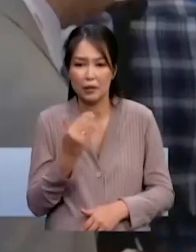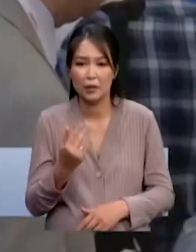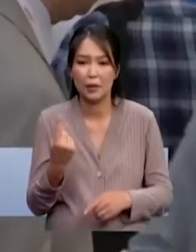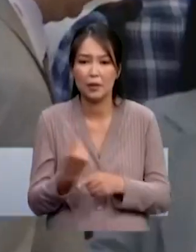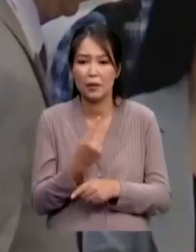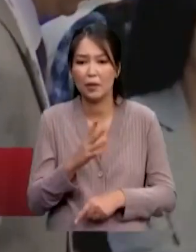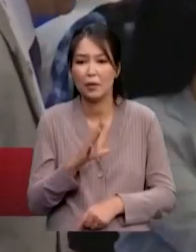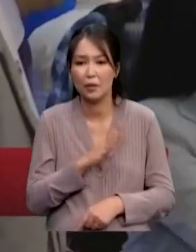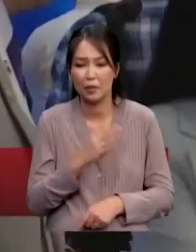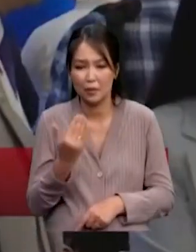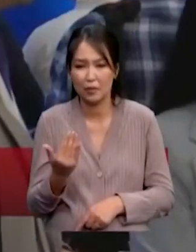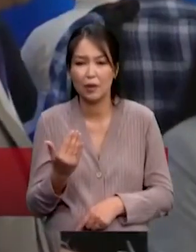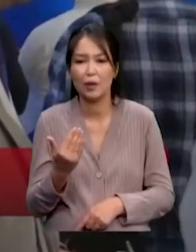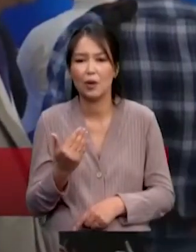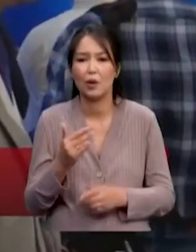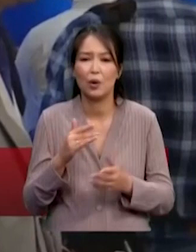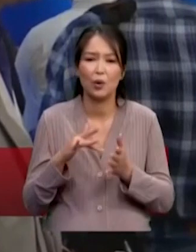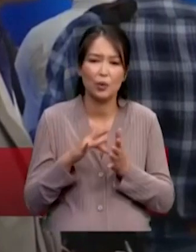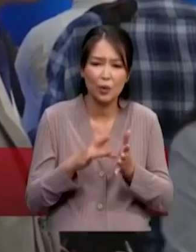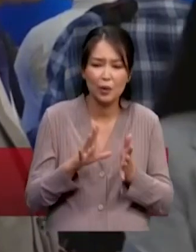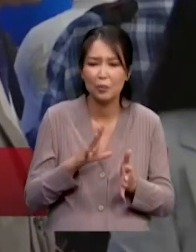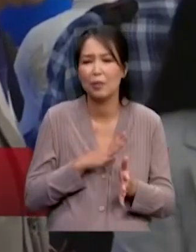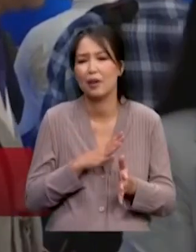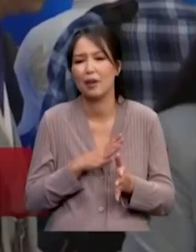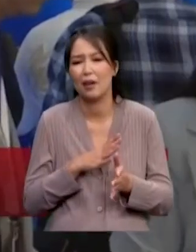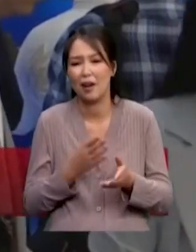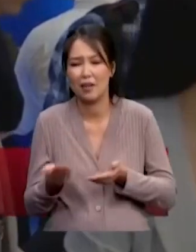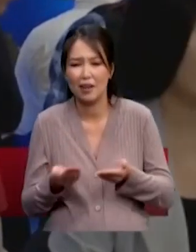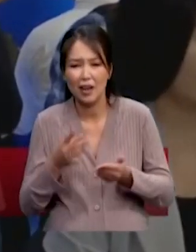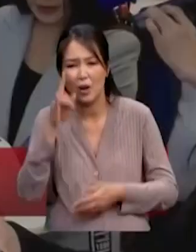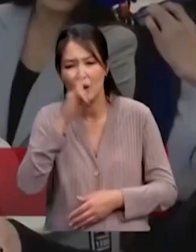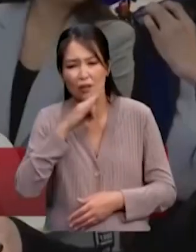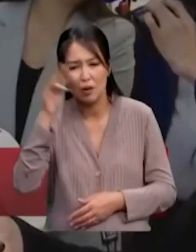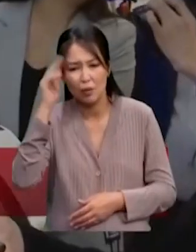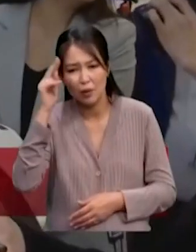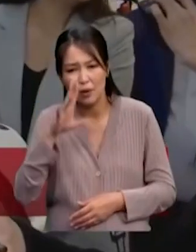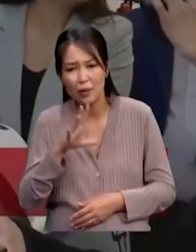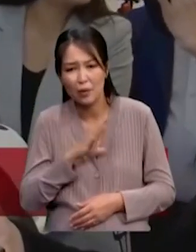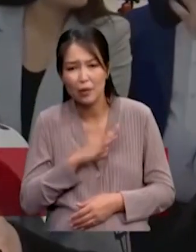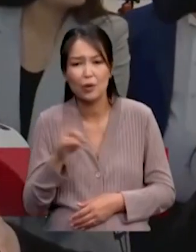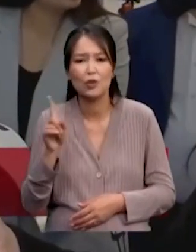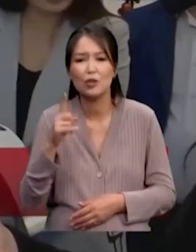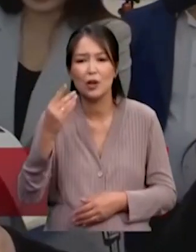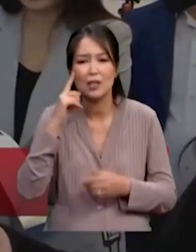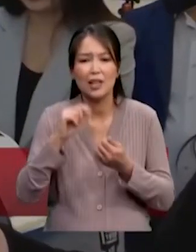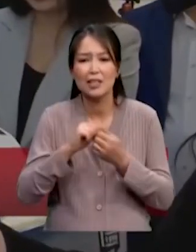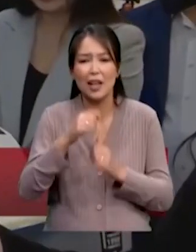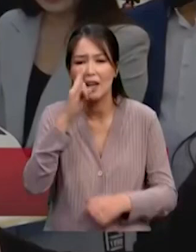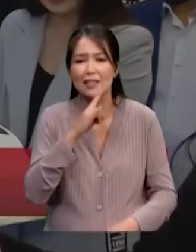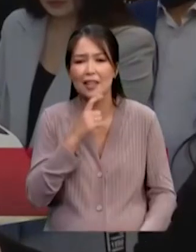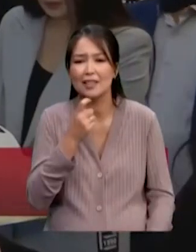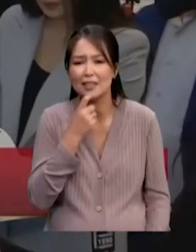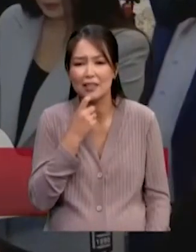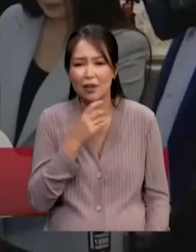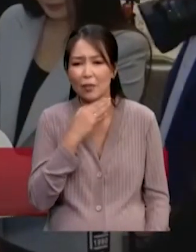они там юрты строили, на лошадях катались, учили казахский. Я говорю, что запомнили из языка казахского? Они